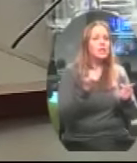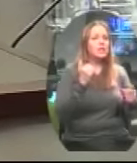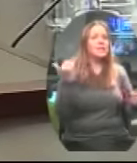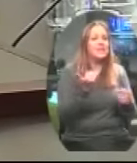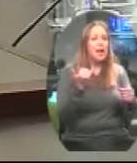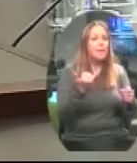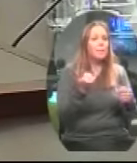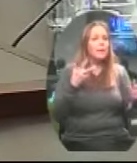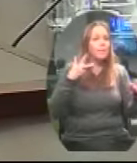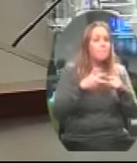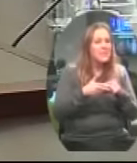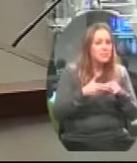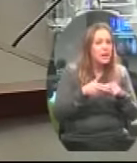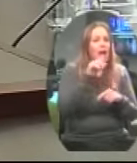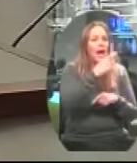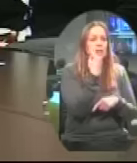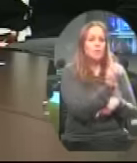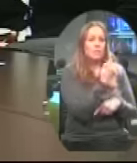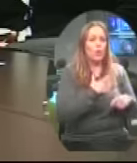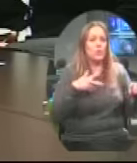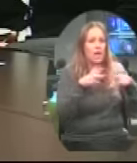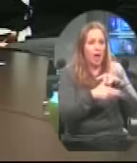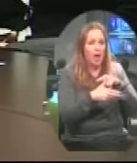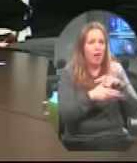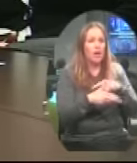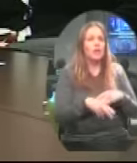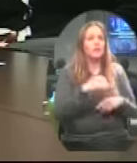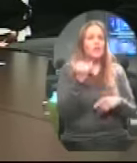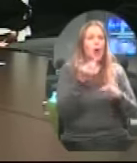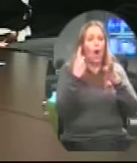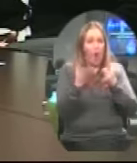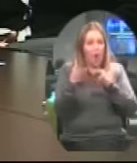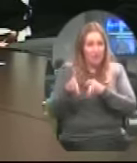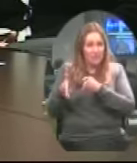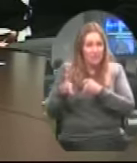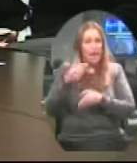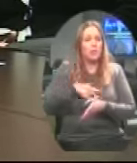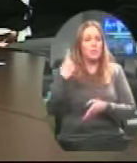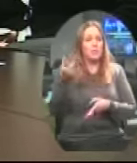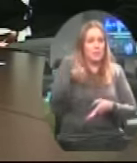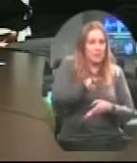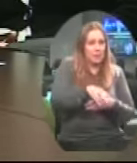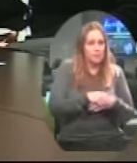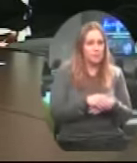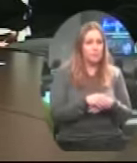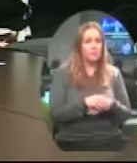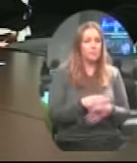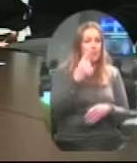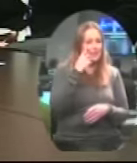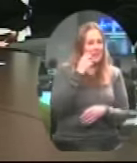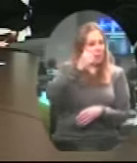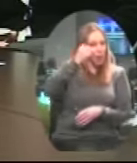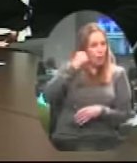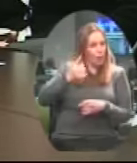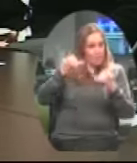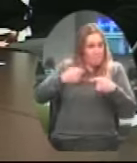הנימול, ובכל הלוויה המת, אבל כל הזמן? במבט לאחור, הימים האלה שבהם עושים את המהלכים האלה בתחום